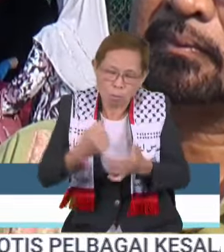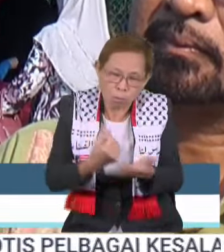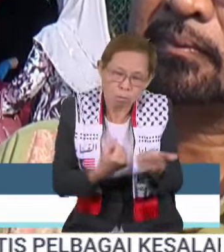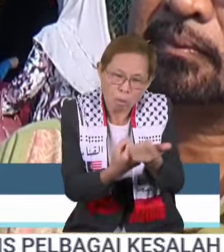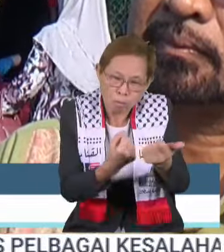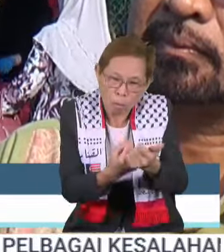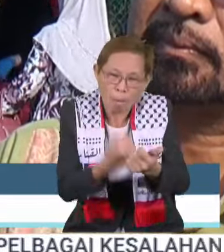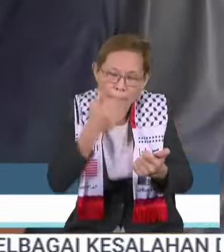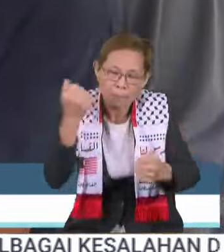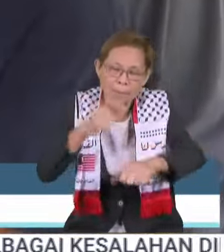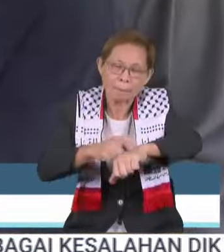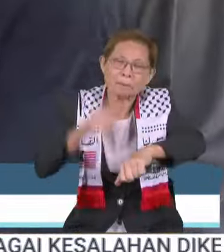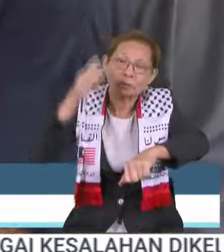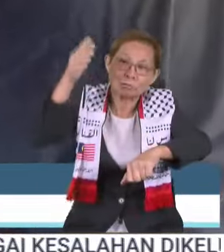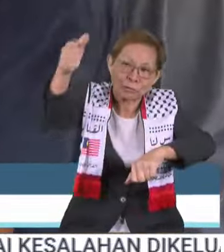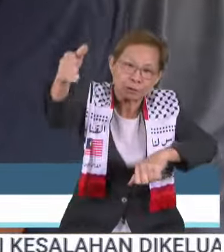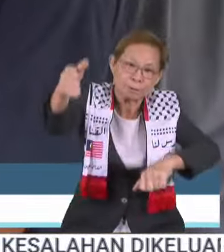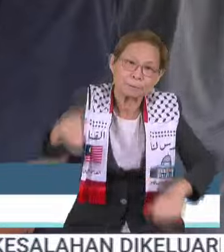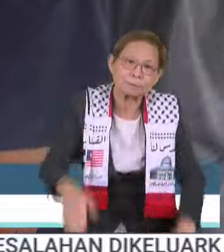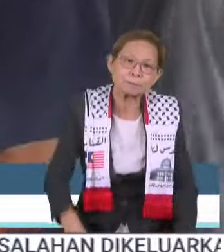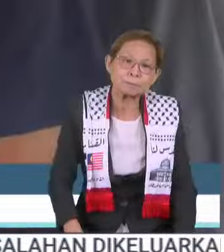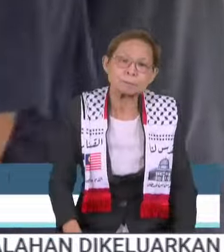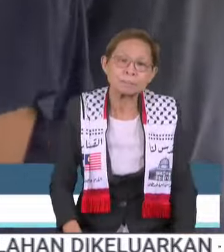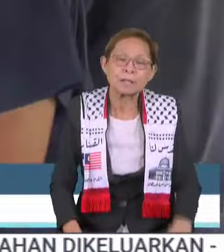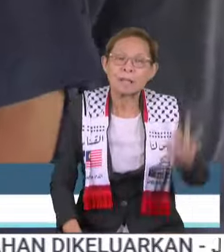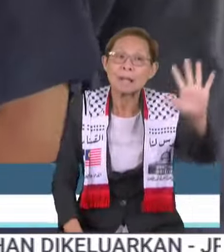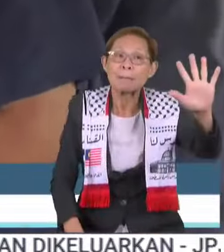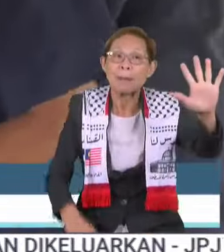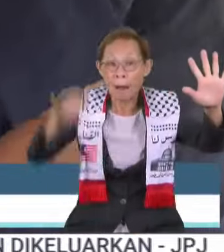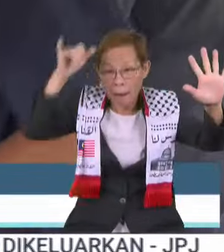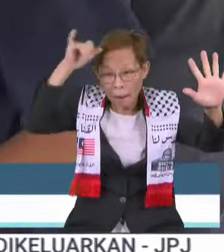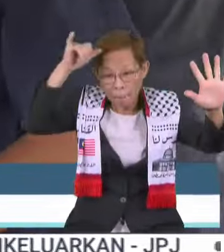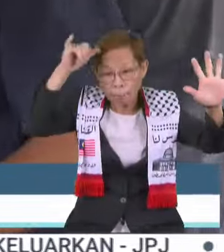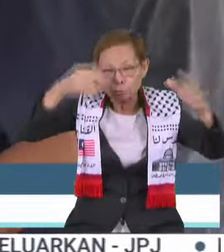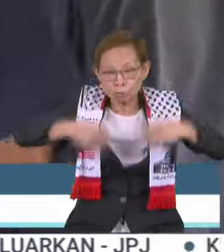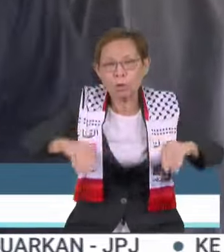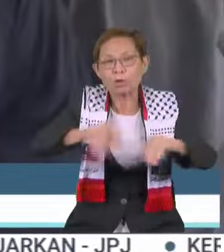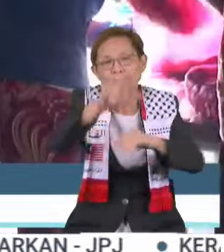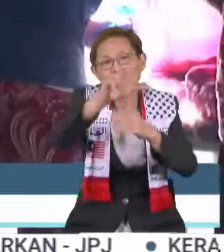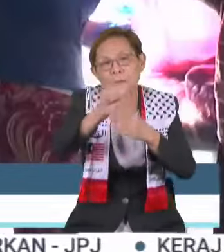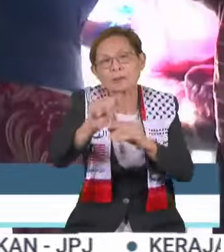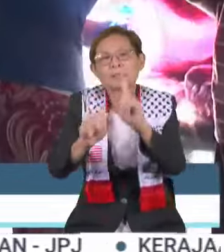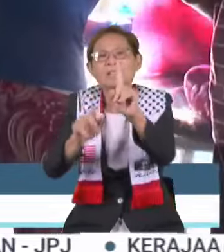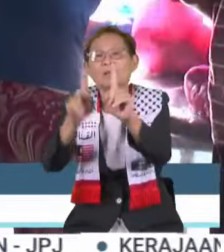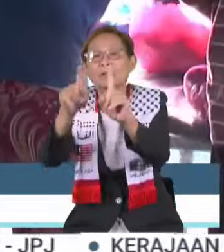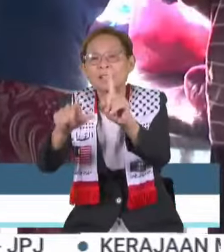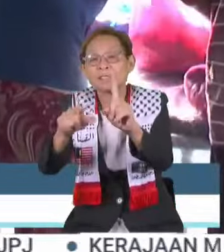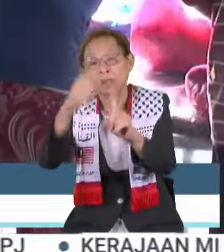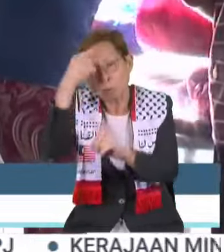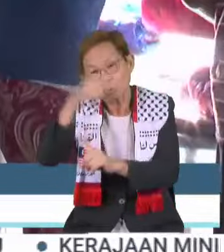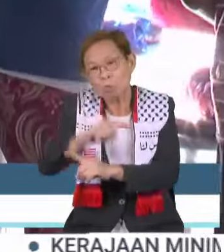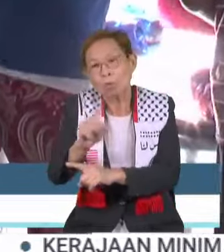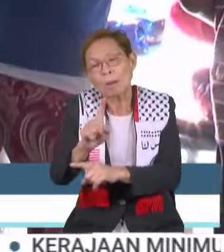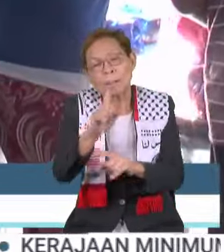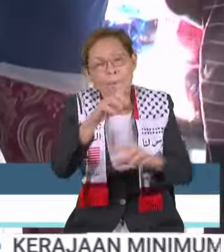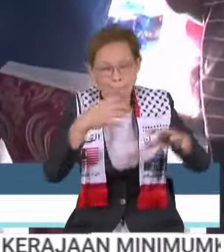dengan lebih baik di masa hadapan. 5 ekor lembu dijual dengan harga RM30 sekilogram untuk mana-mana